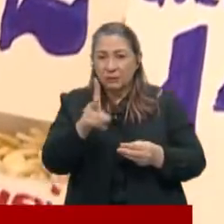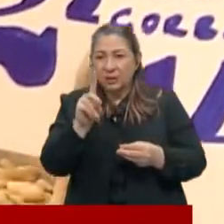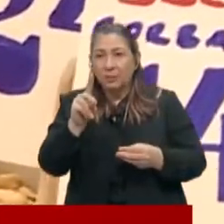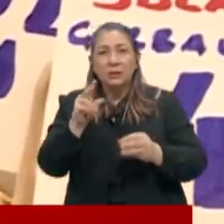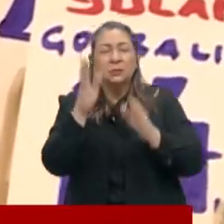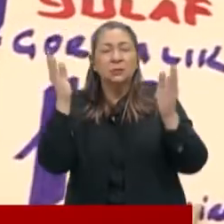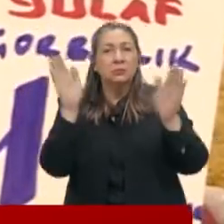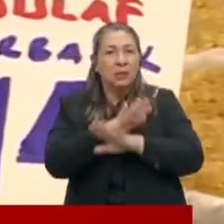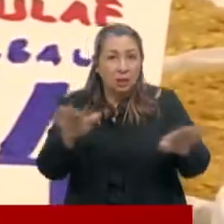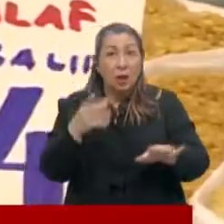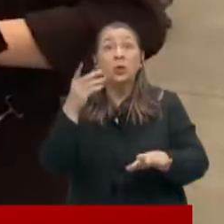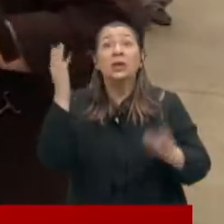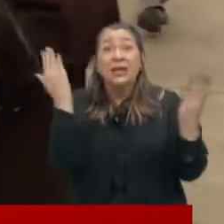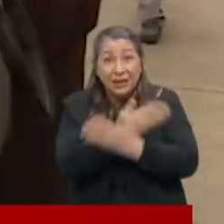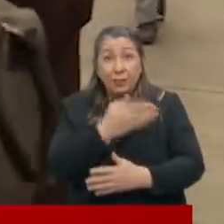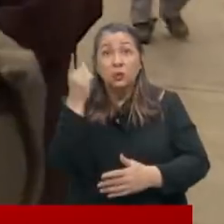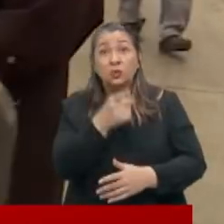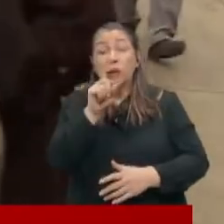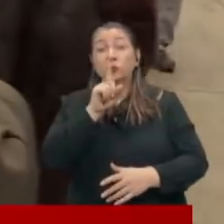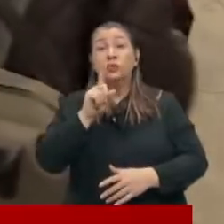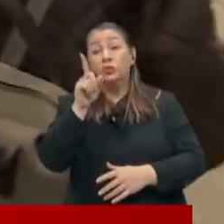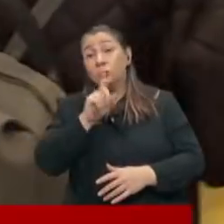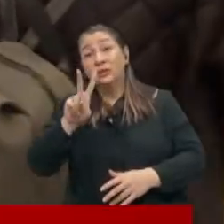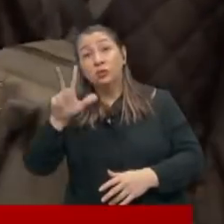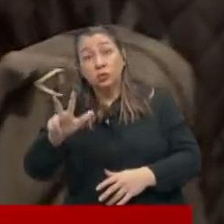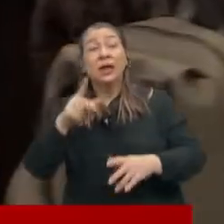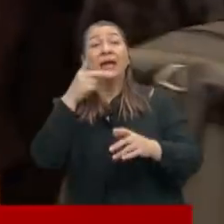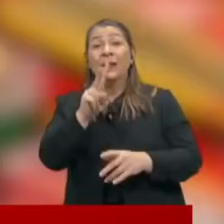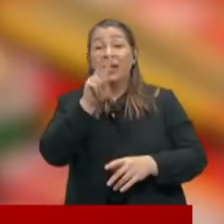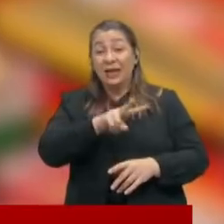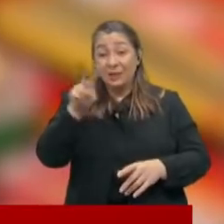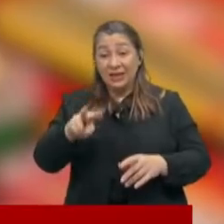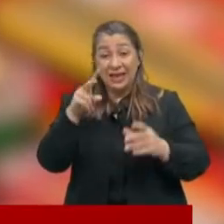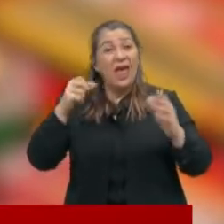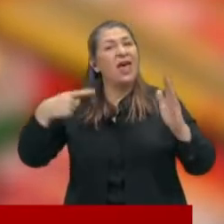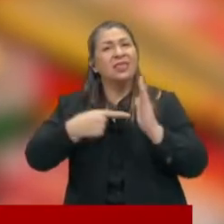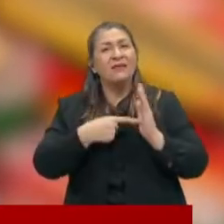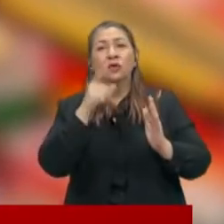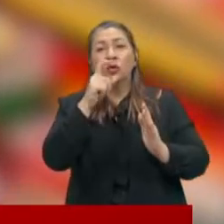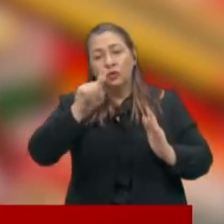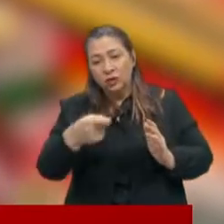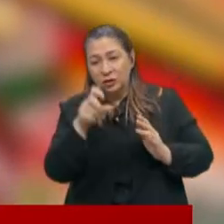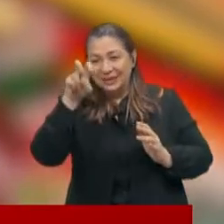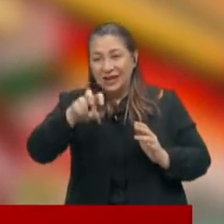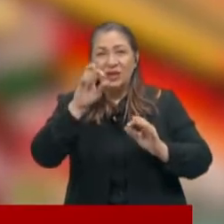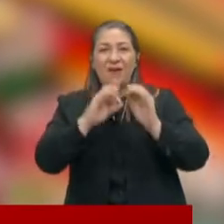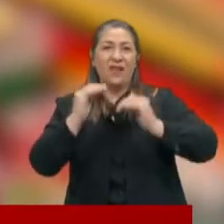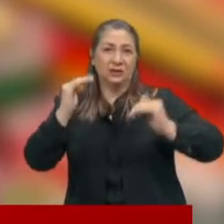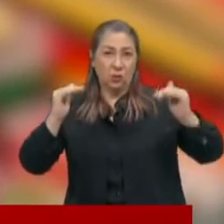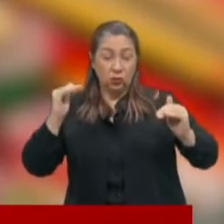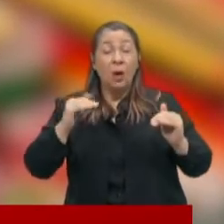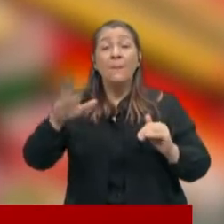payı %123. Yine orta vadeli planda 2022 için hedeflenen 9,8'lik bir